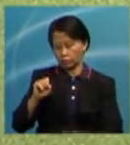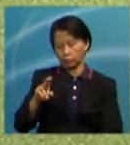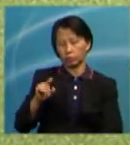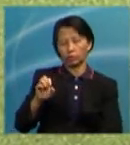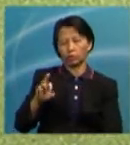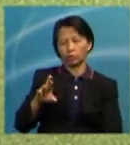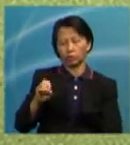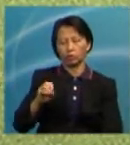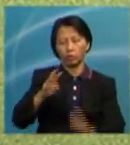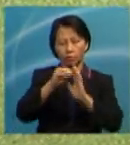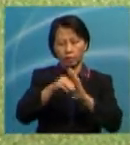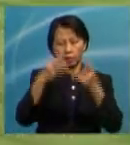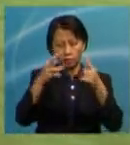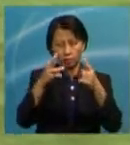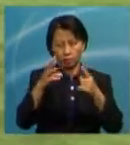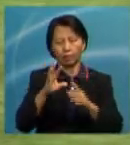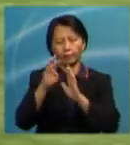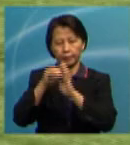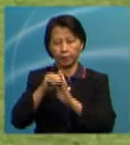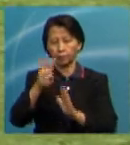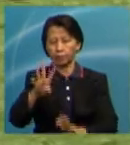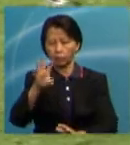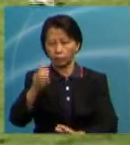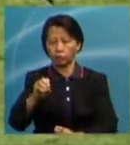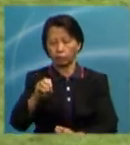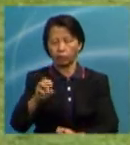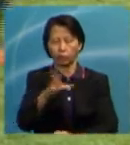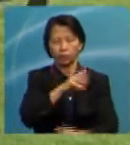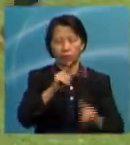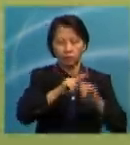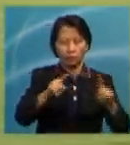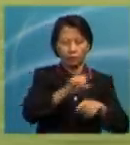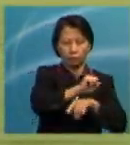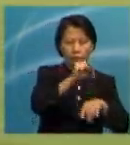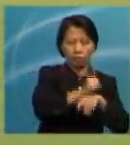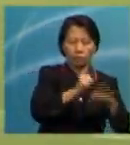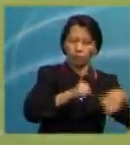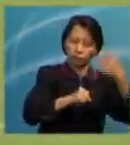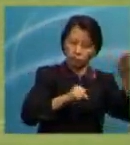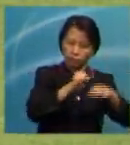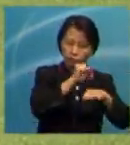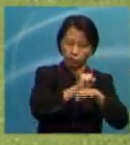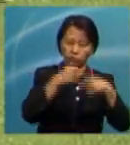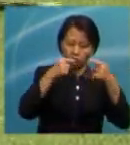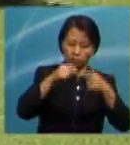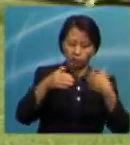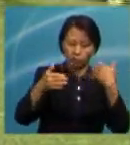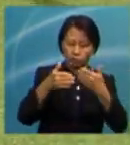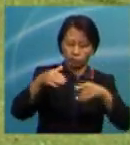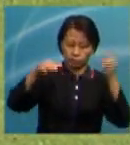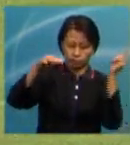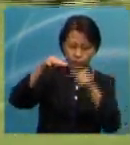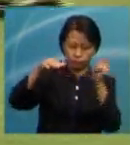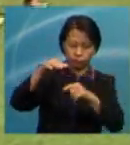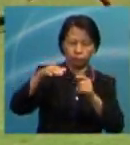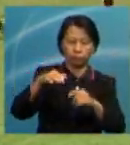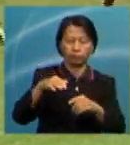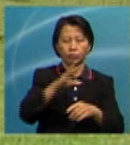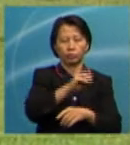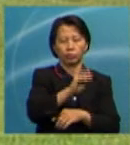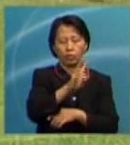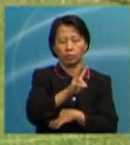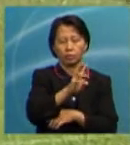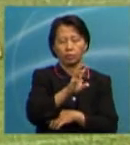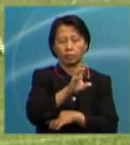Jar 1 dan minit ke4 namun kelab seberang Tambak ini berjaya merapatkan defisit melalui jaringan Mohamad